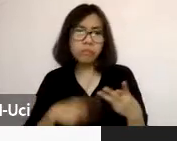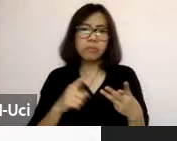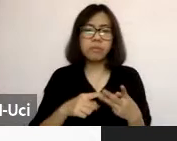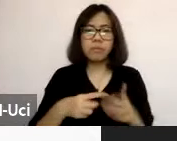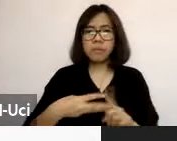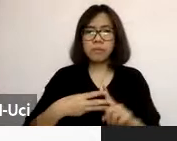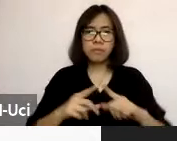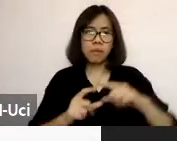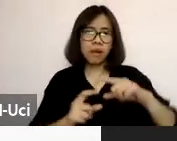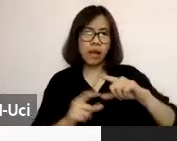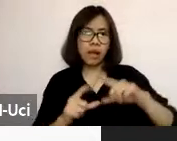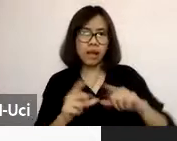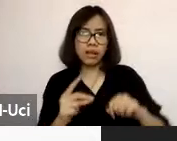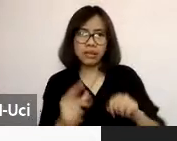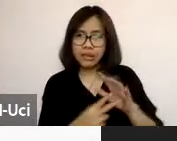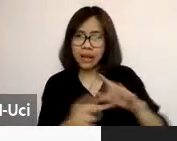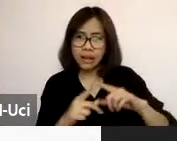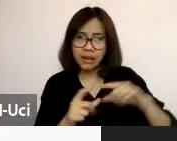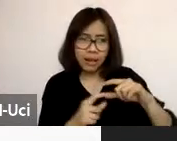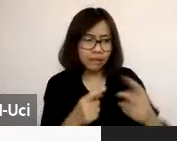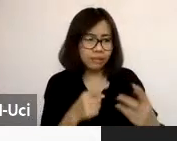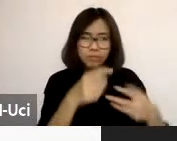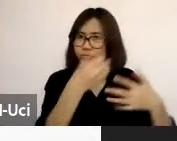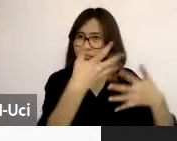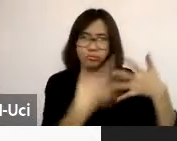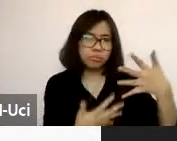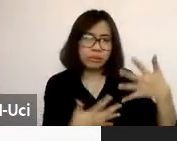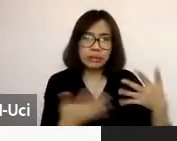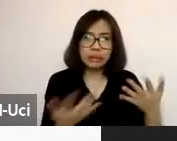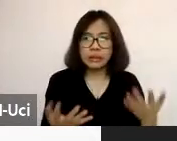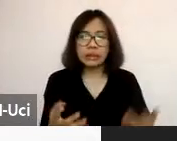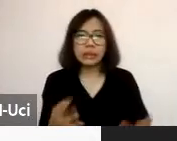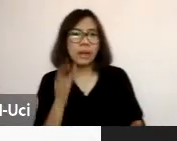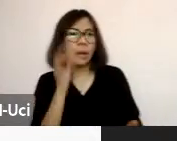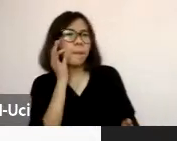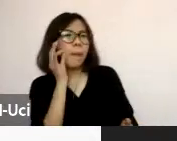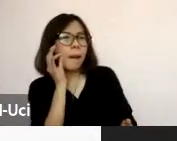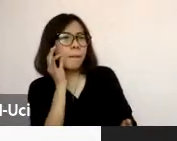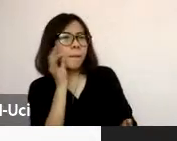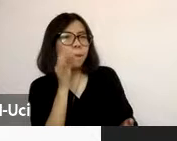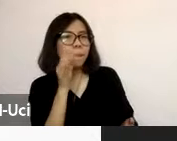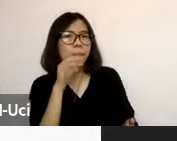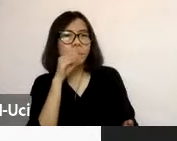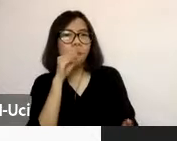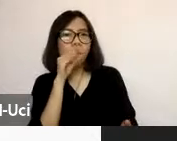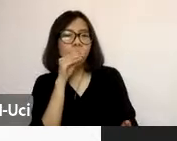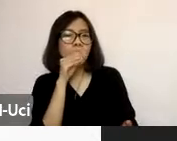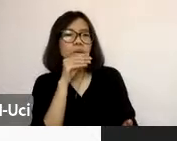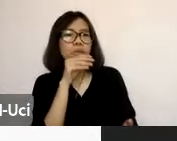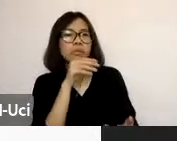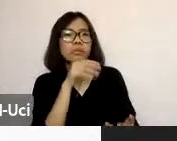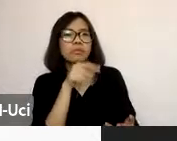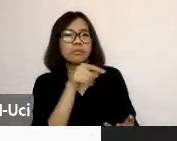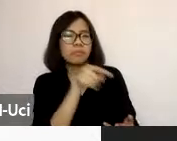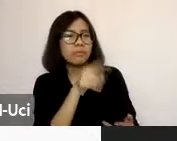Hai belum Nanti kalau mengenai Sistem pembayarannya itu loh memotong sebentar toh ya